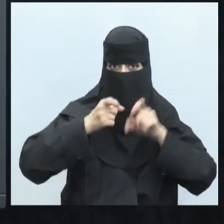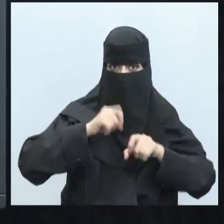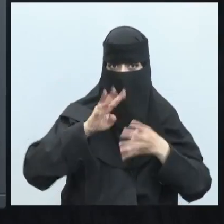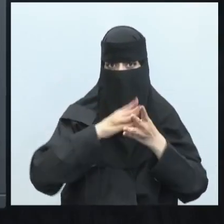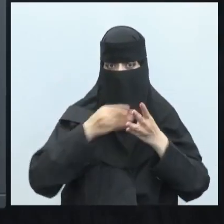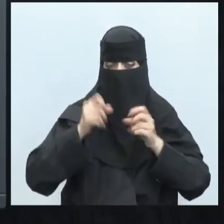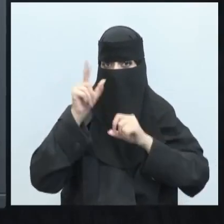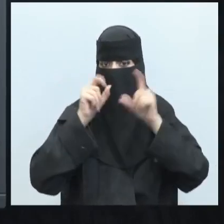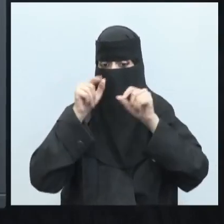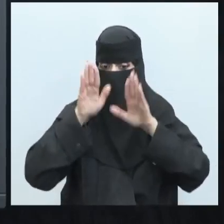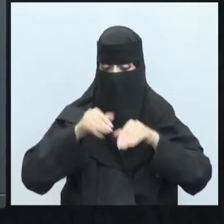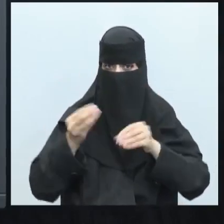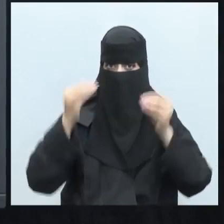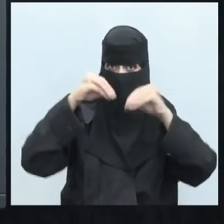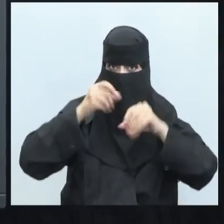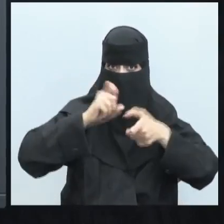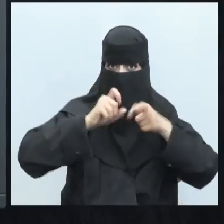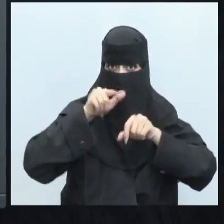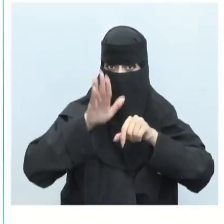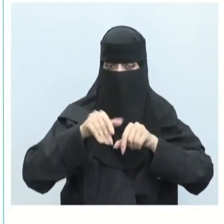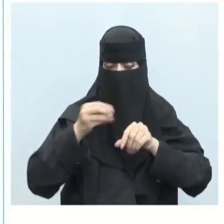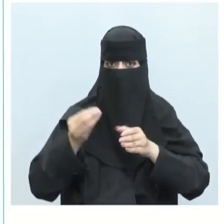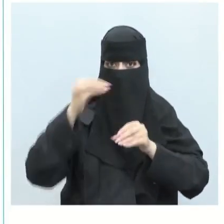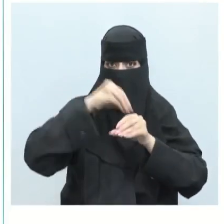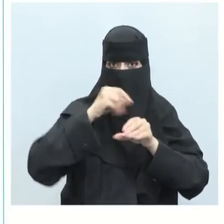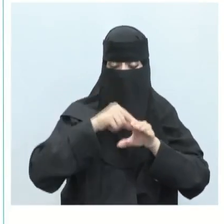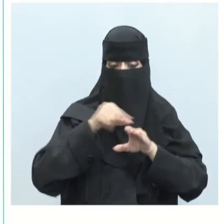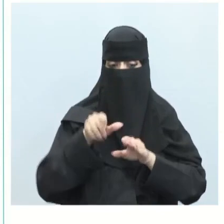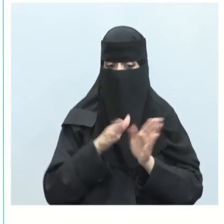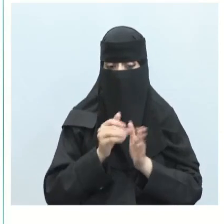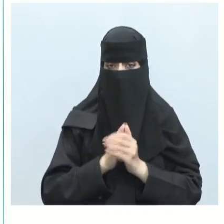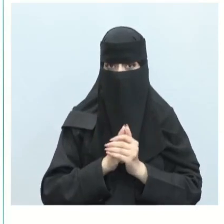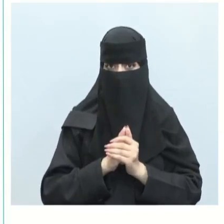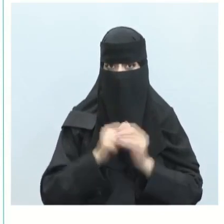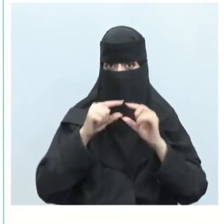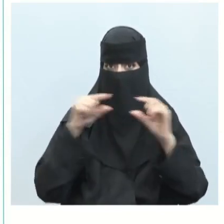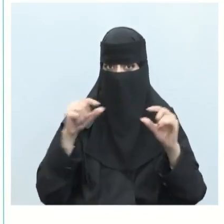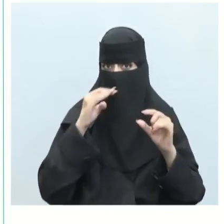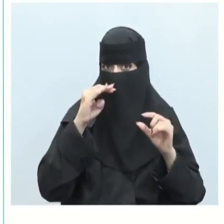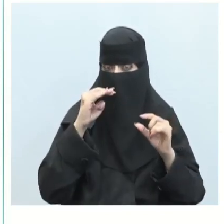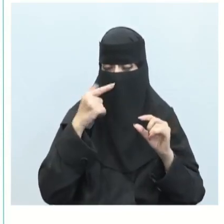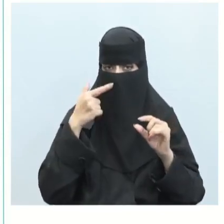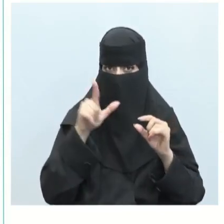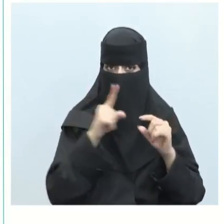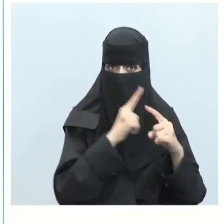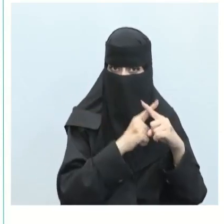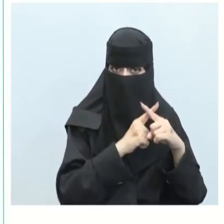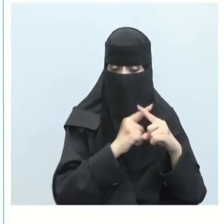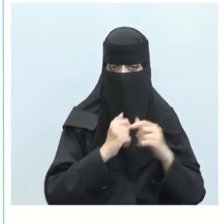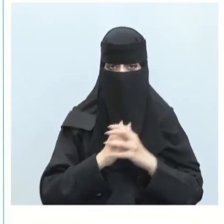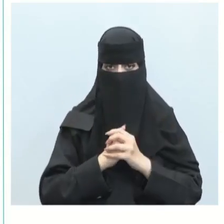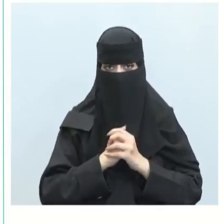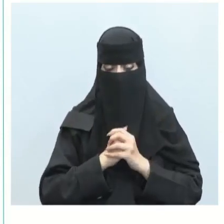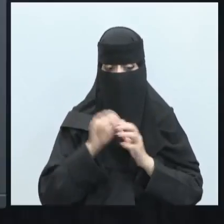الشبكه وكان من ضمن مكونات الشبكه وسائط نقل الشبكه هل تحتوي وسائط النقل على كابلات مزدوجه